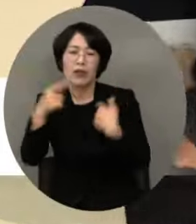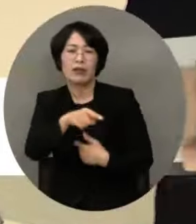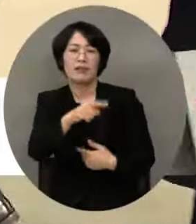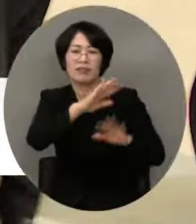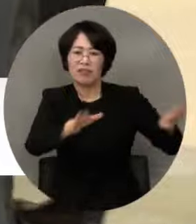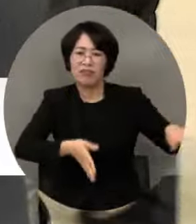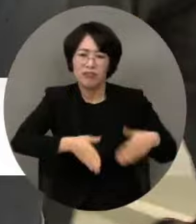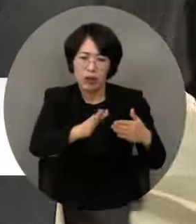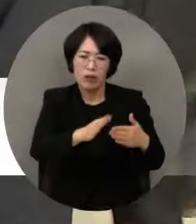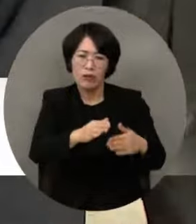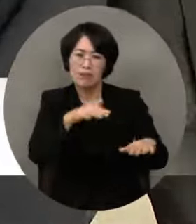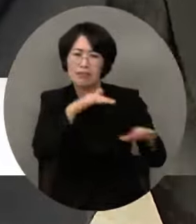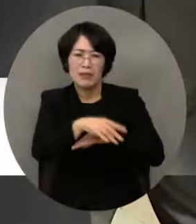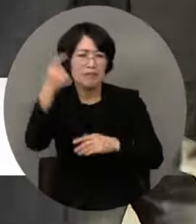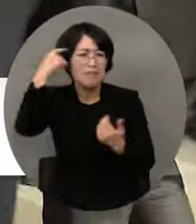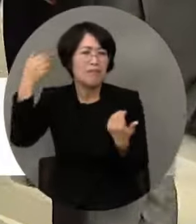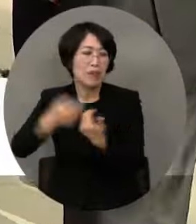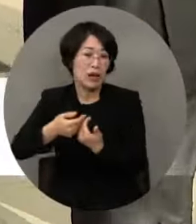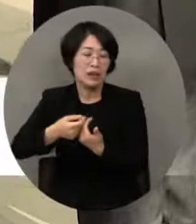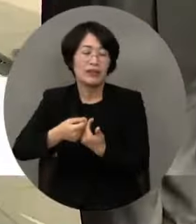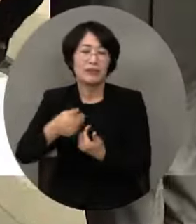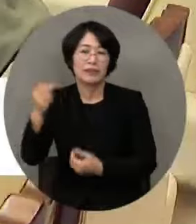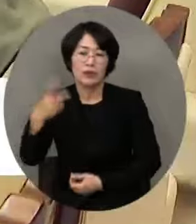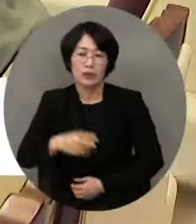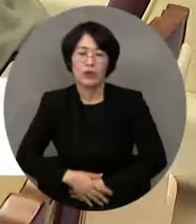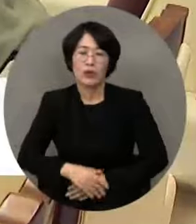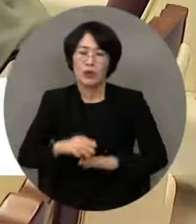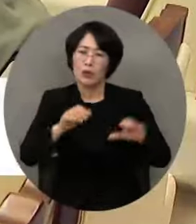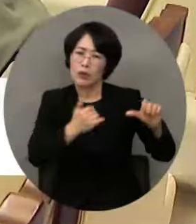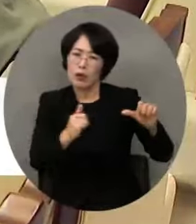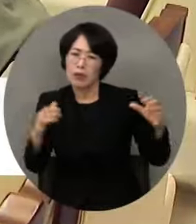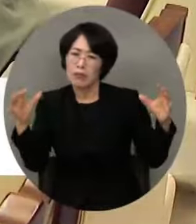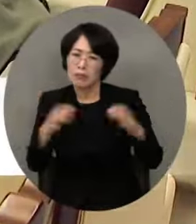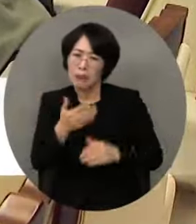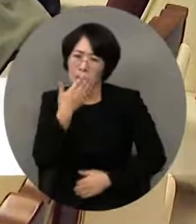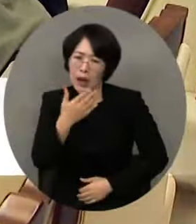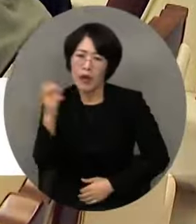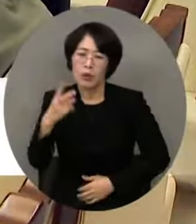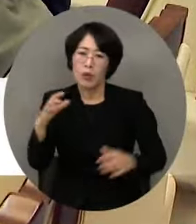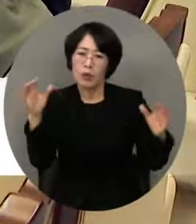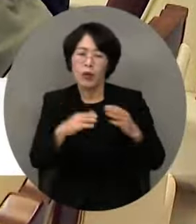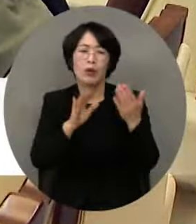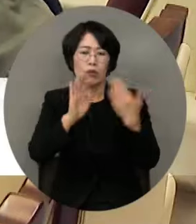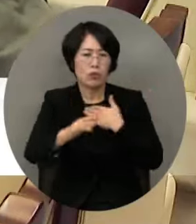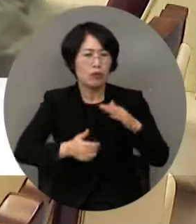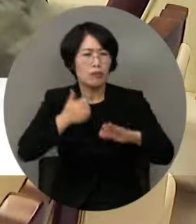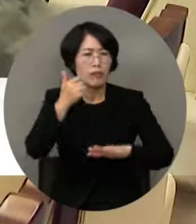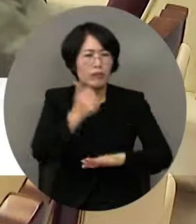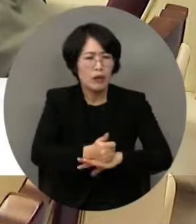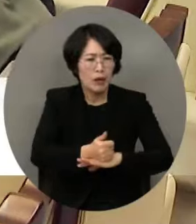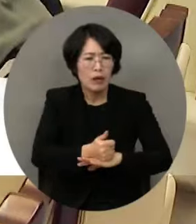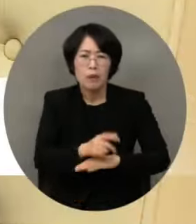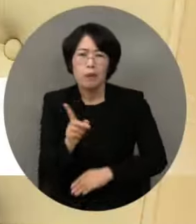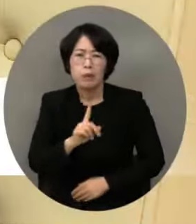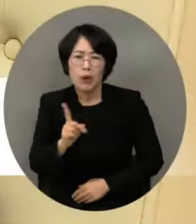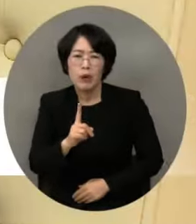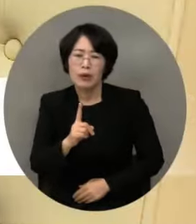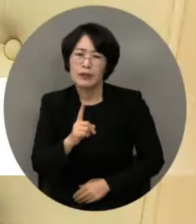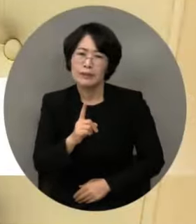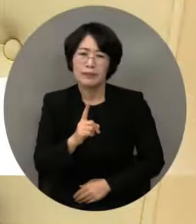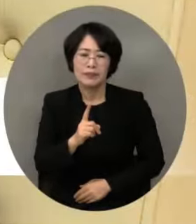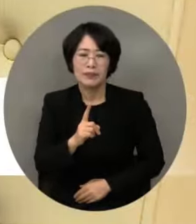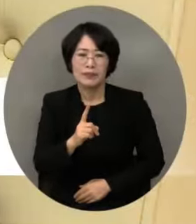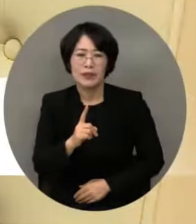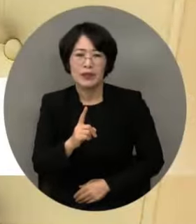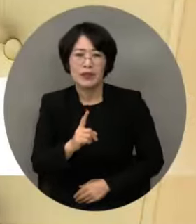전남도의 공무 방침에 반발하고 있어 이번 오자 회동이 성사될지 그리고 동이이 유의미한 결과를